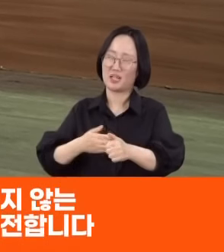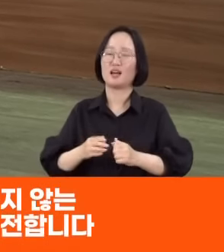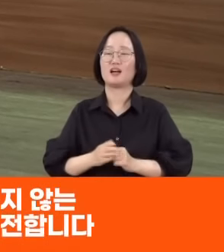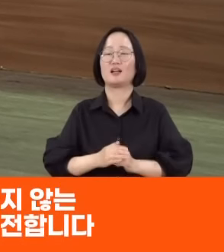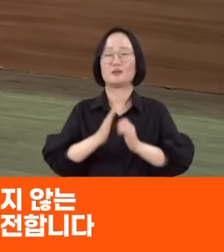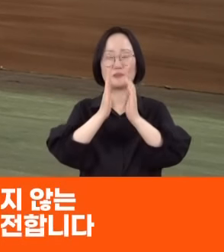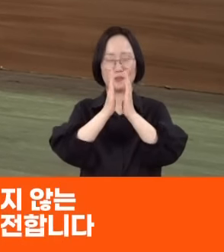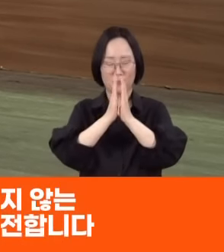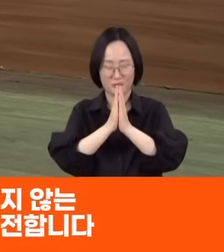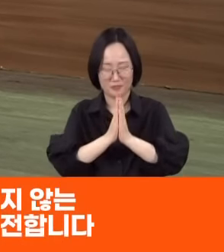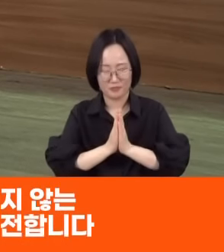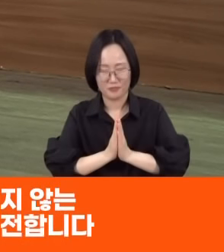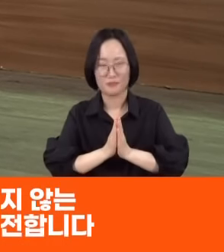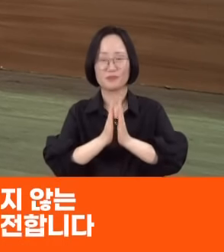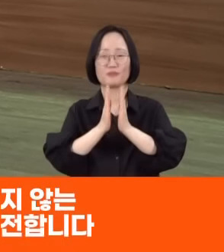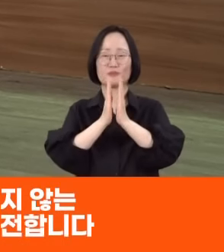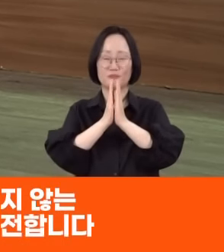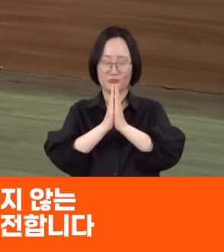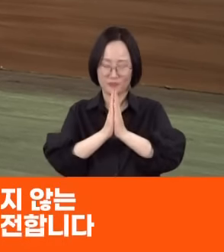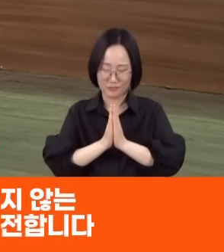부처님께 기도하고